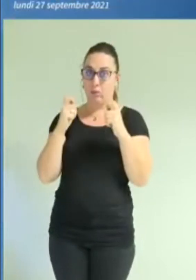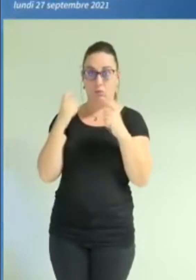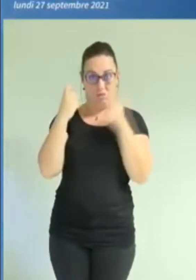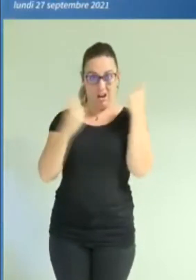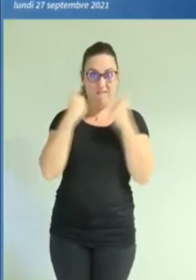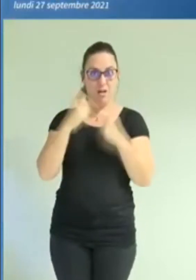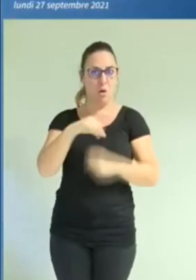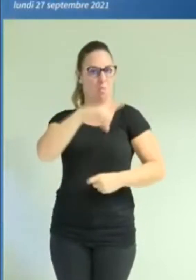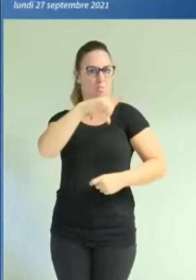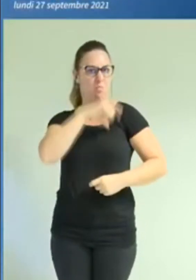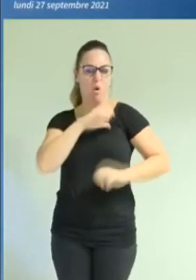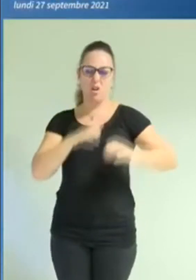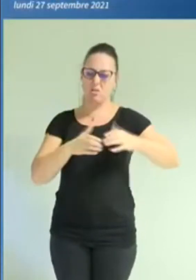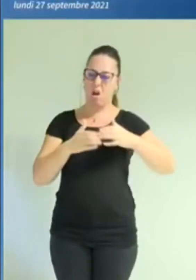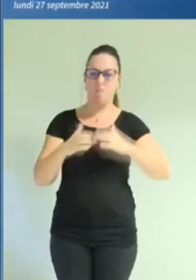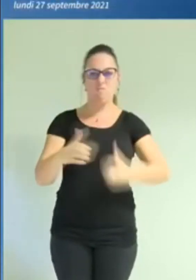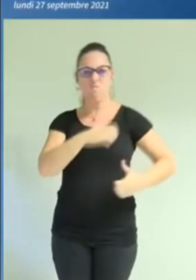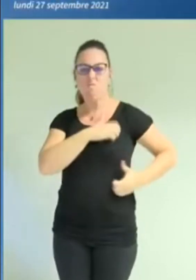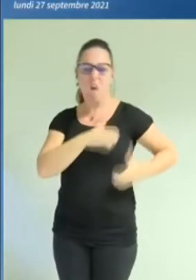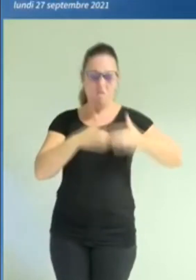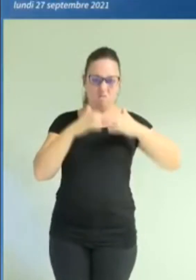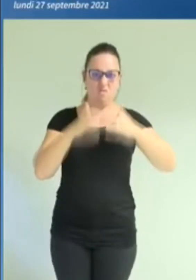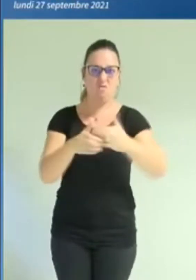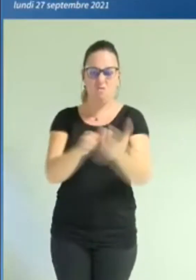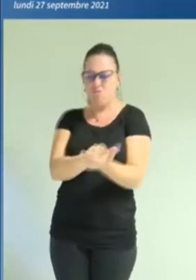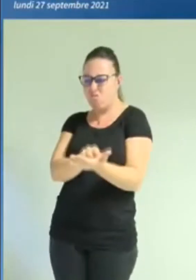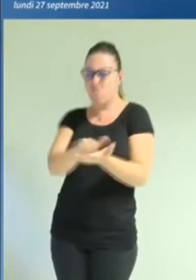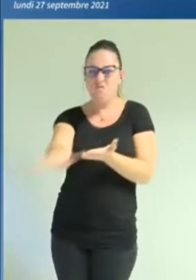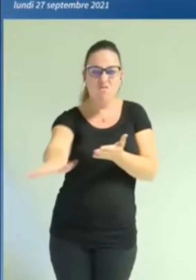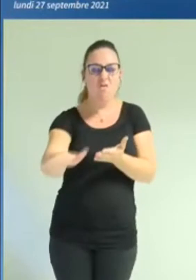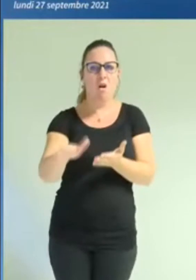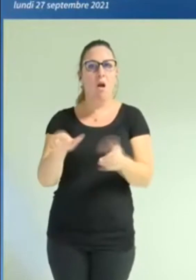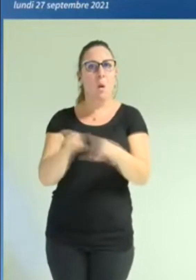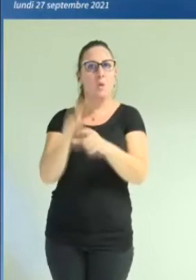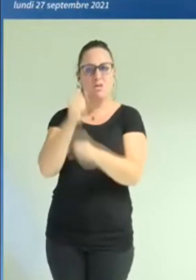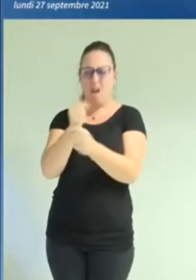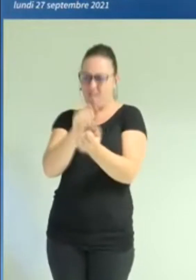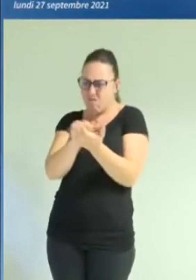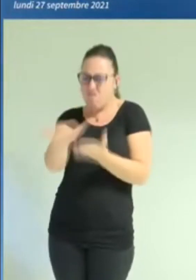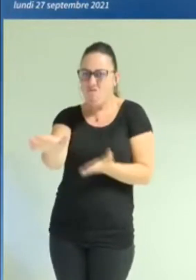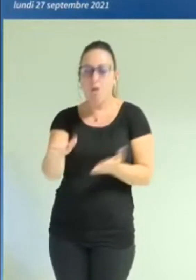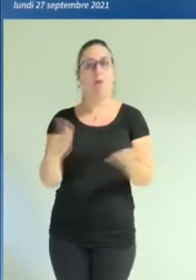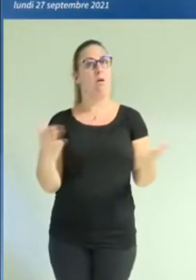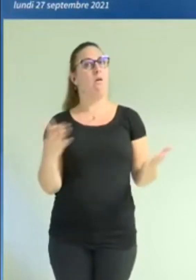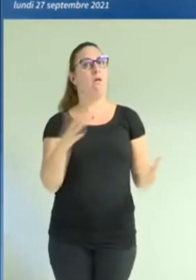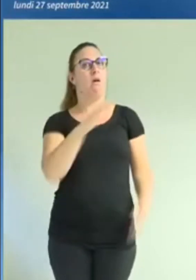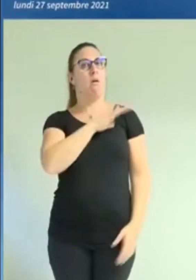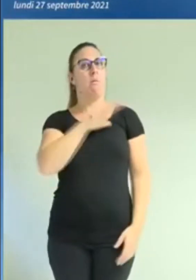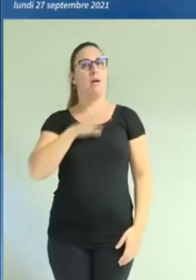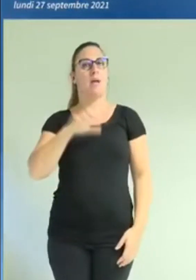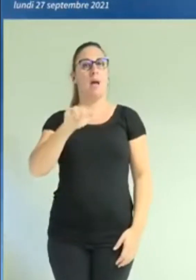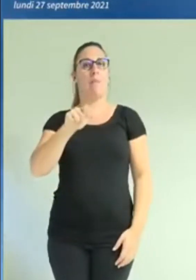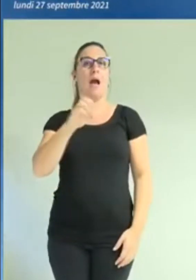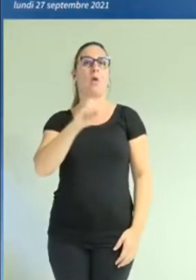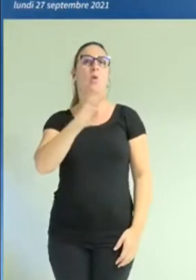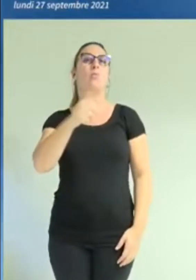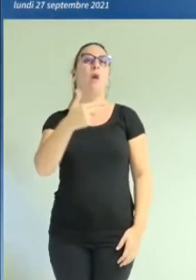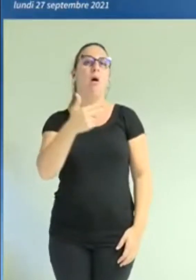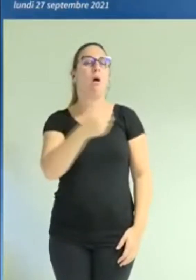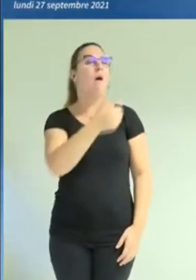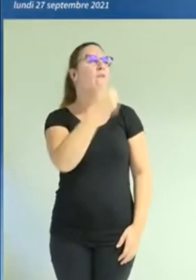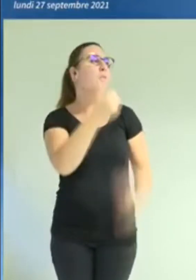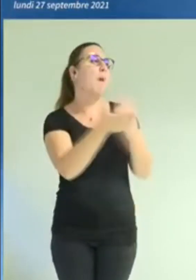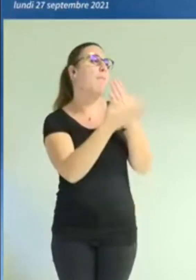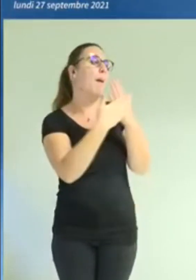police, pour l'évacuer de ses locaux et de son travail. Quant à Mme Agobian, écoutez, vos leçons de maintien